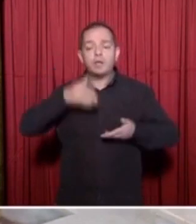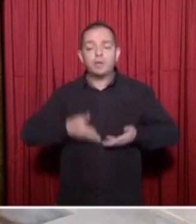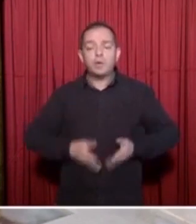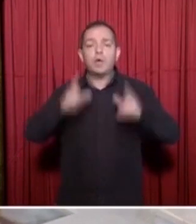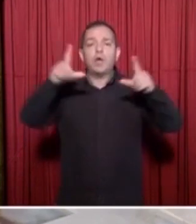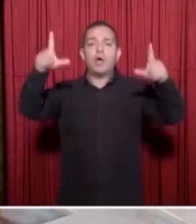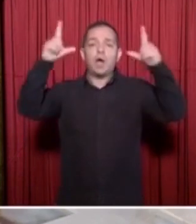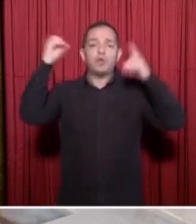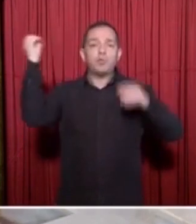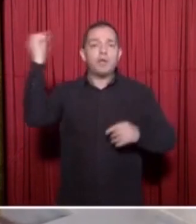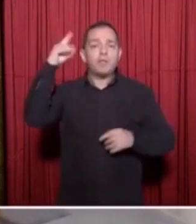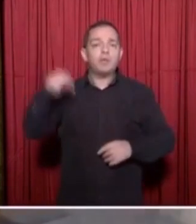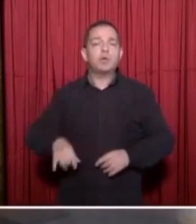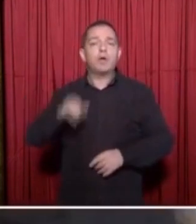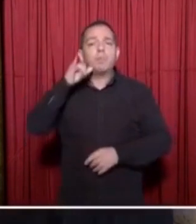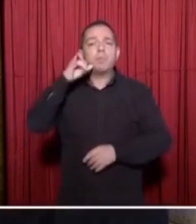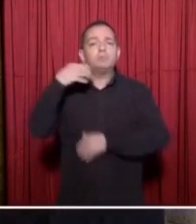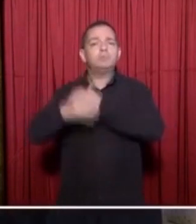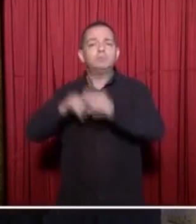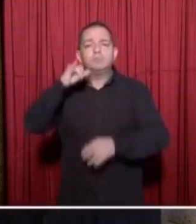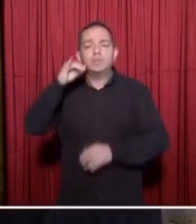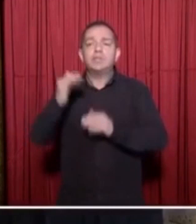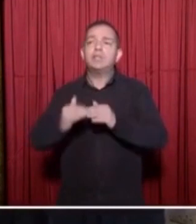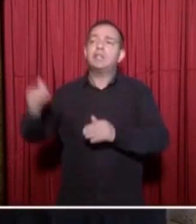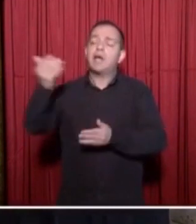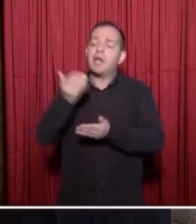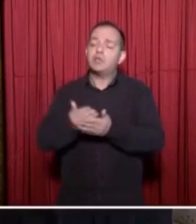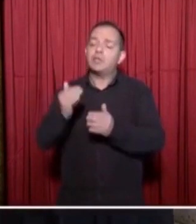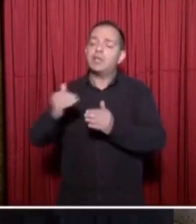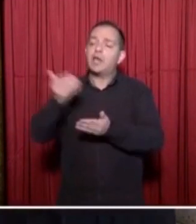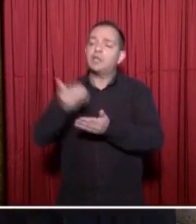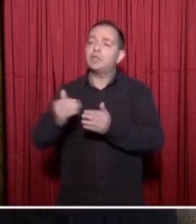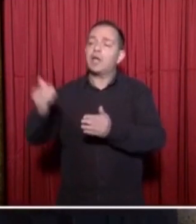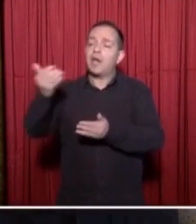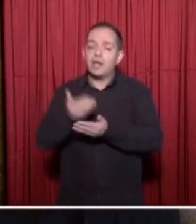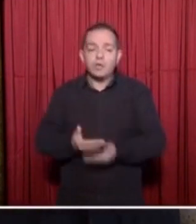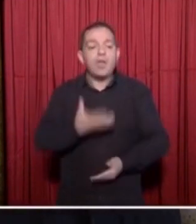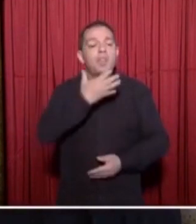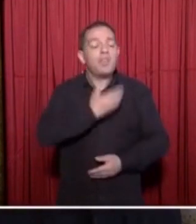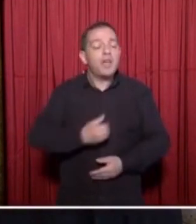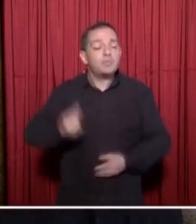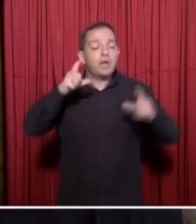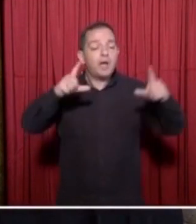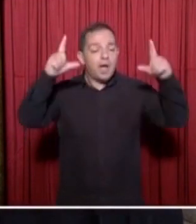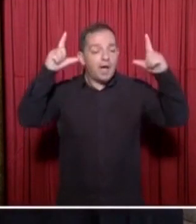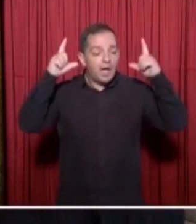τους αιώνας των αιώνων. Αμήν. Κύριε ελέησον, Κύριε ελέησον, Κύριε ελέησον, Δέσποτα